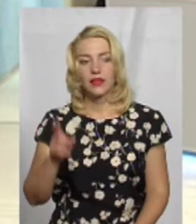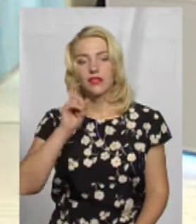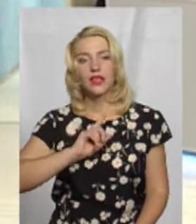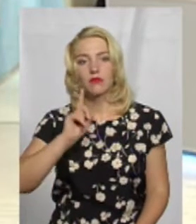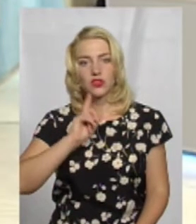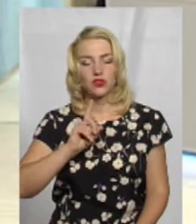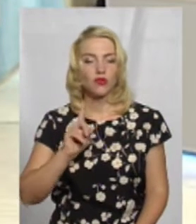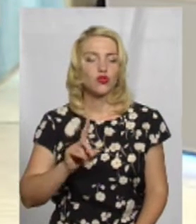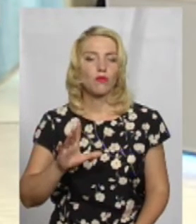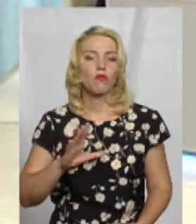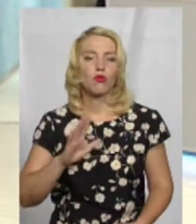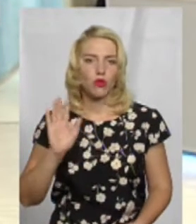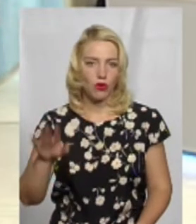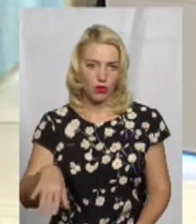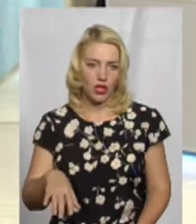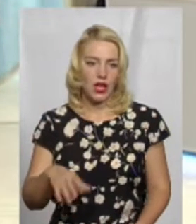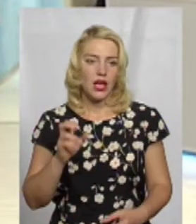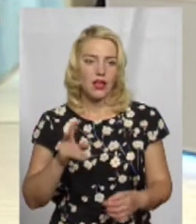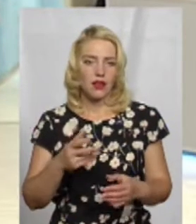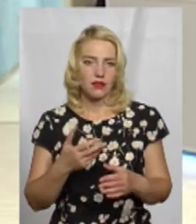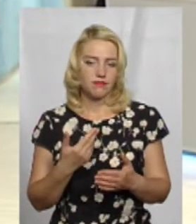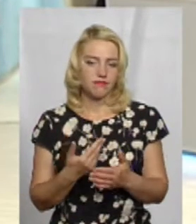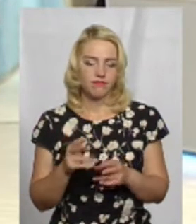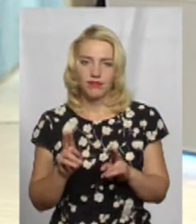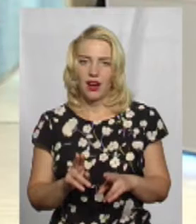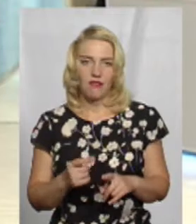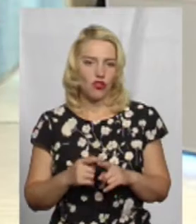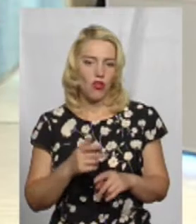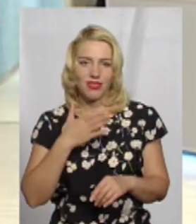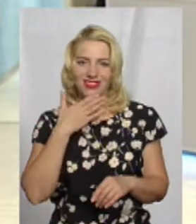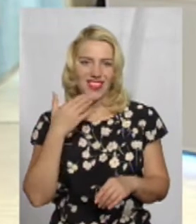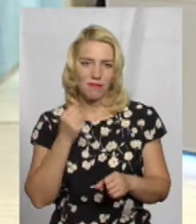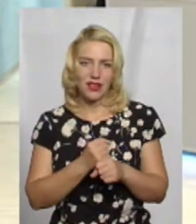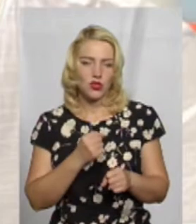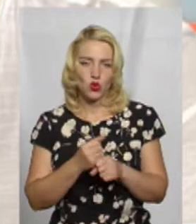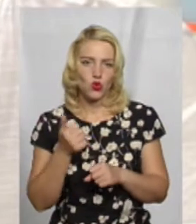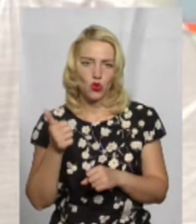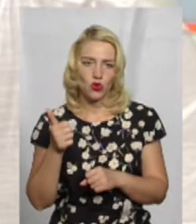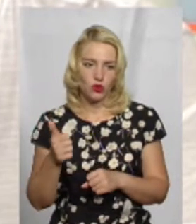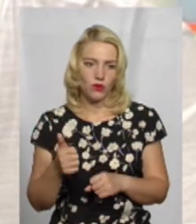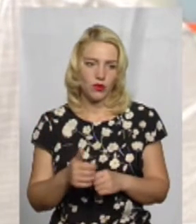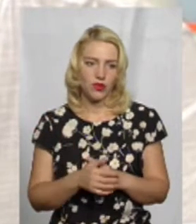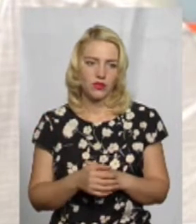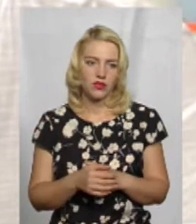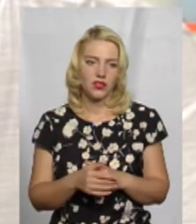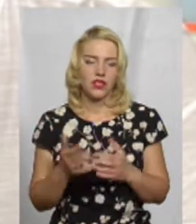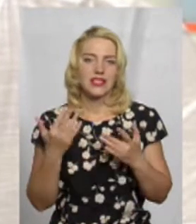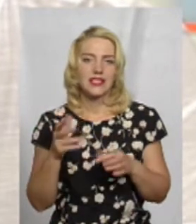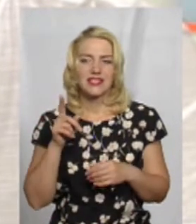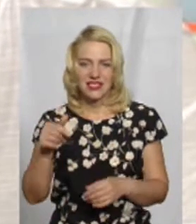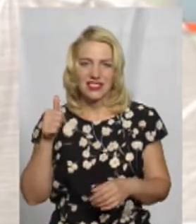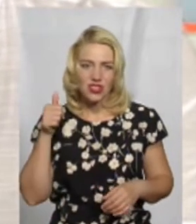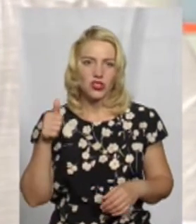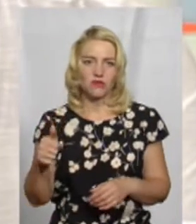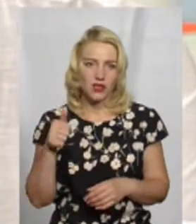Тимчасово би було. Вони, як правило, не роблять, не, скільки ти не жми